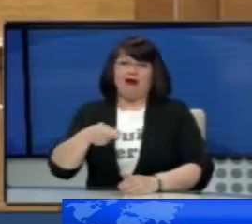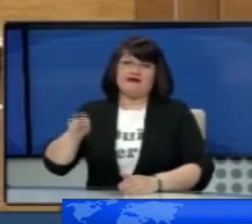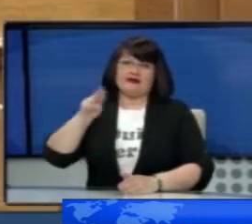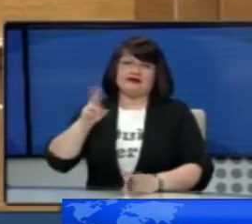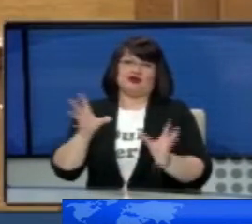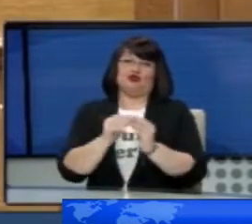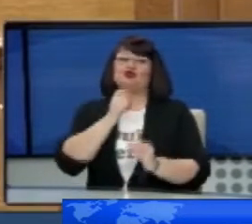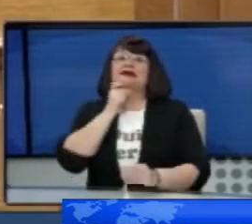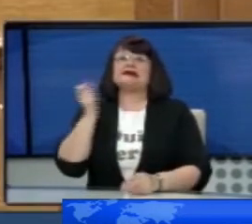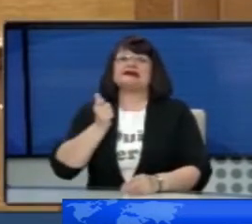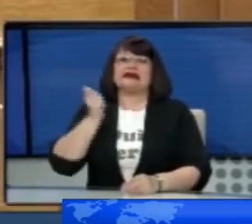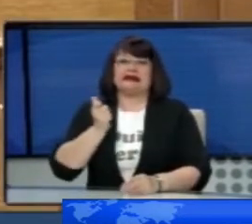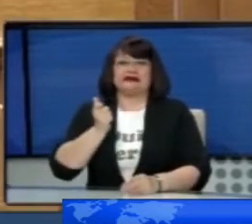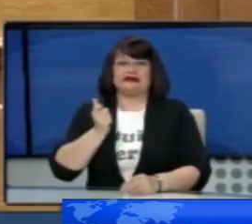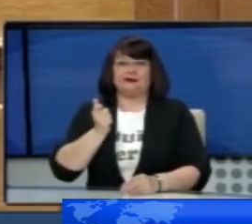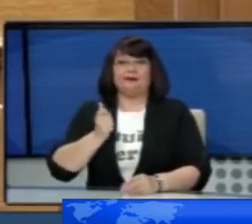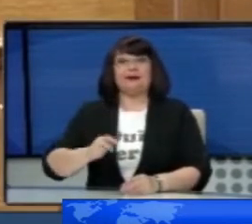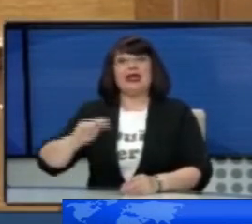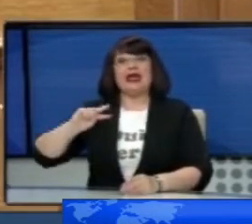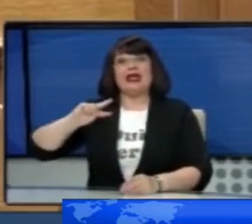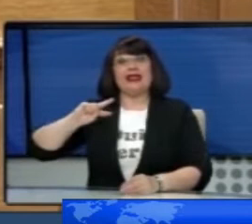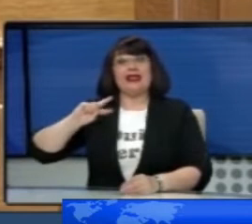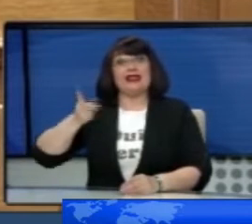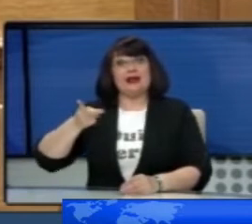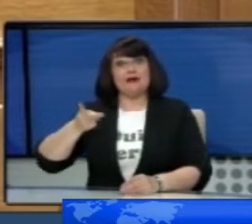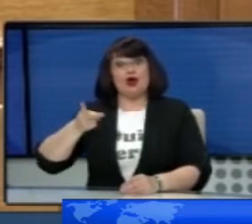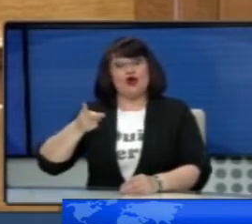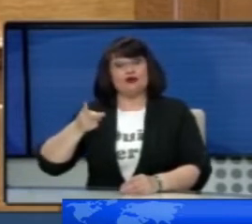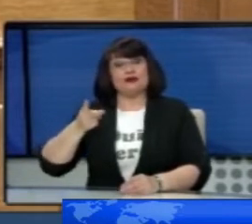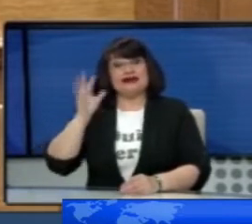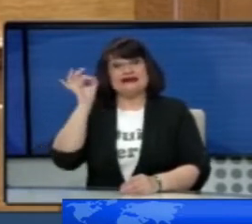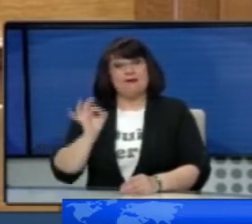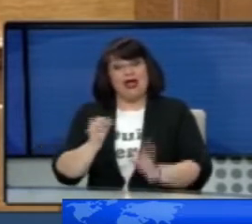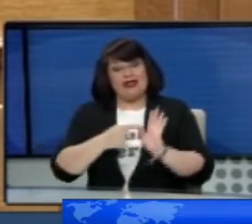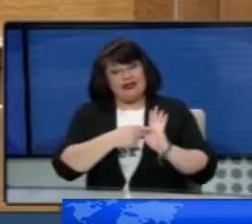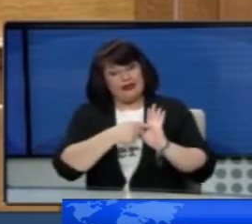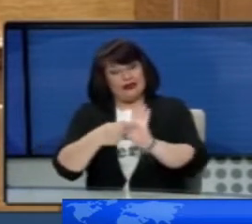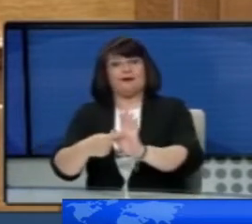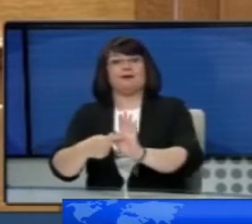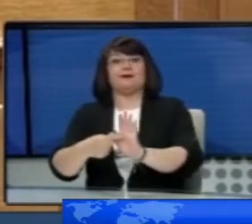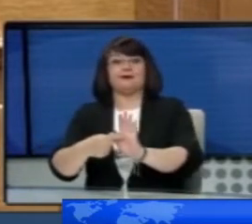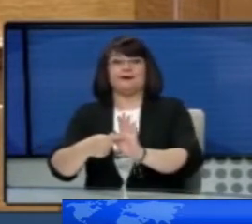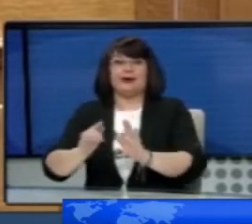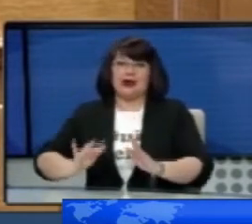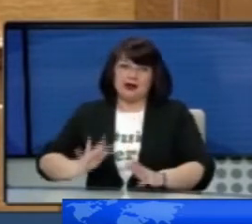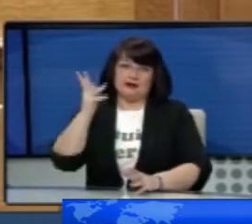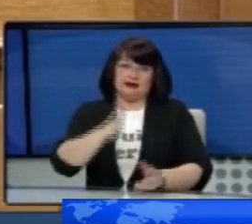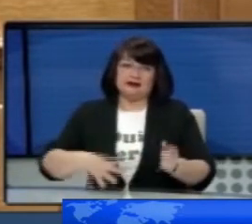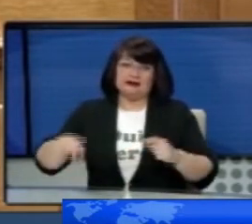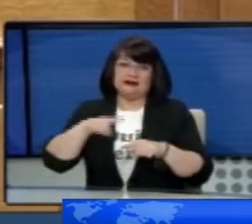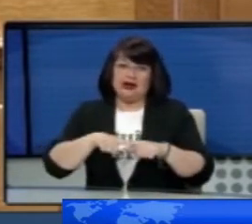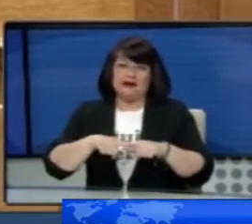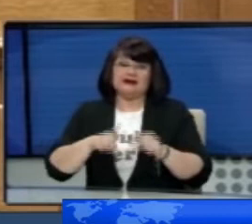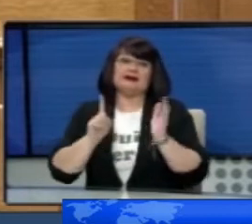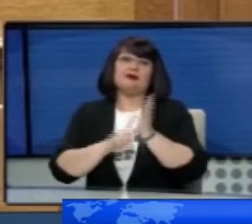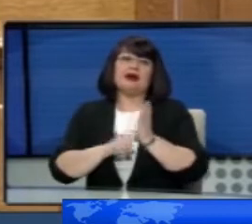Πρόκειται για ένα διπλό, ηχηρό σήμα ότι η ανάπτυξη της χώρας